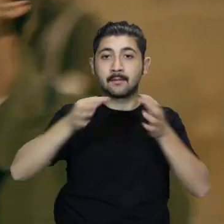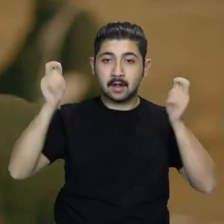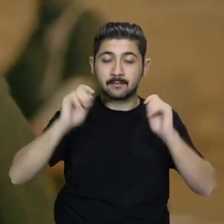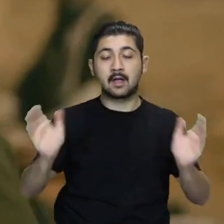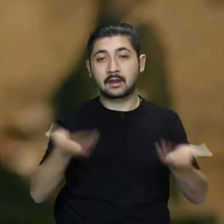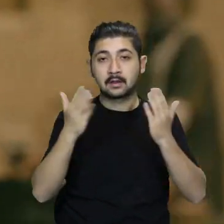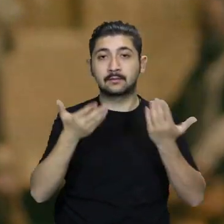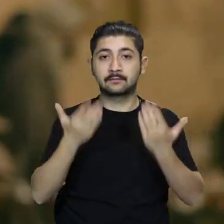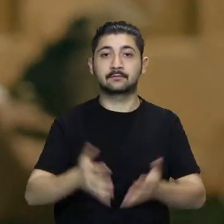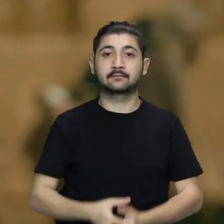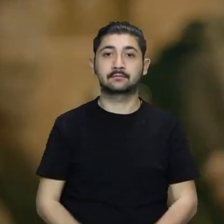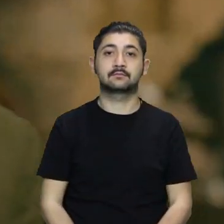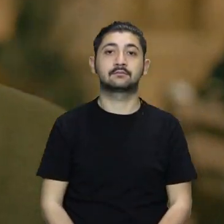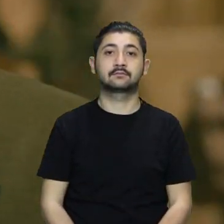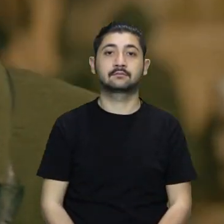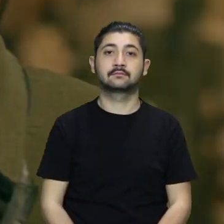Haydi.